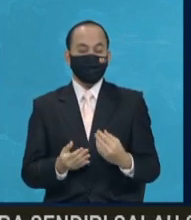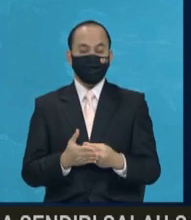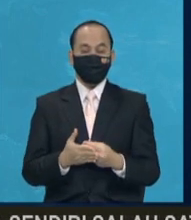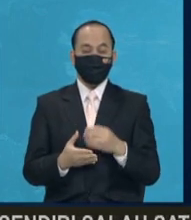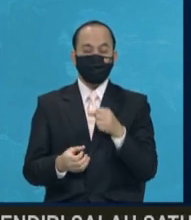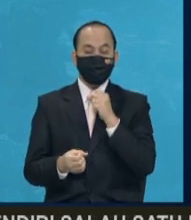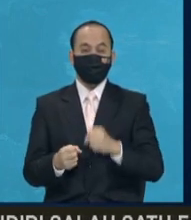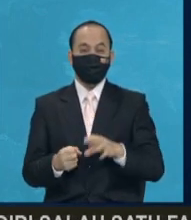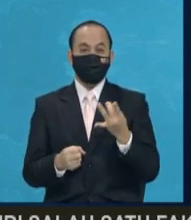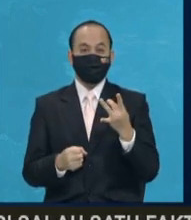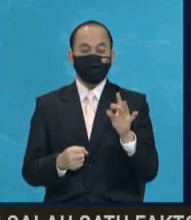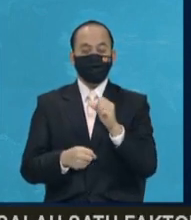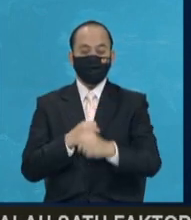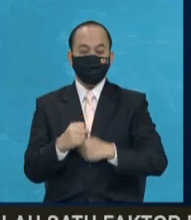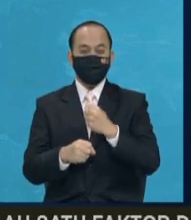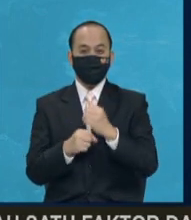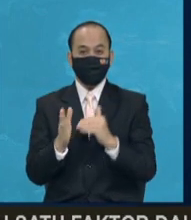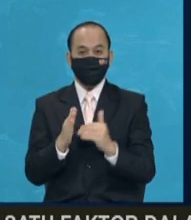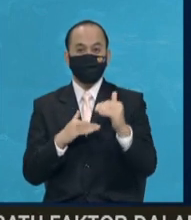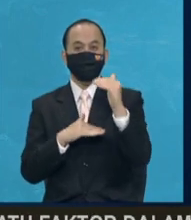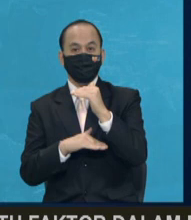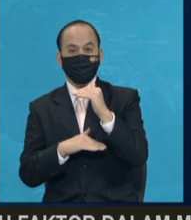berumur 18 tahun keatas